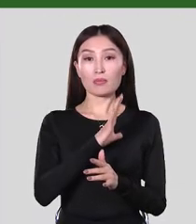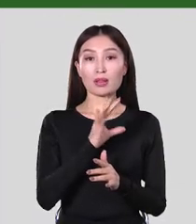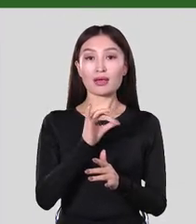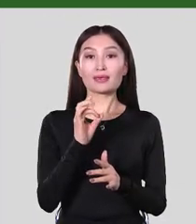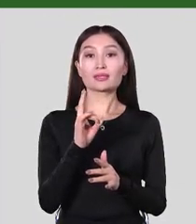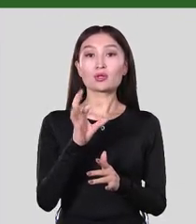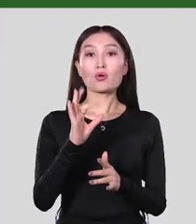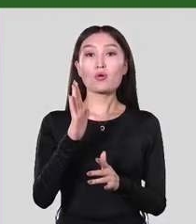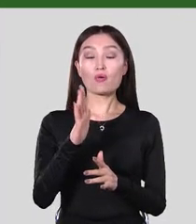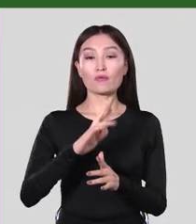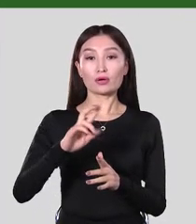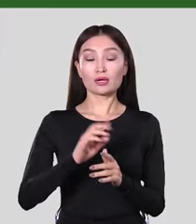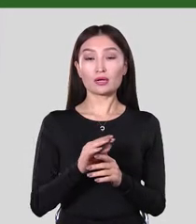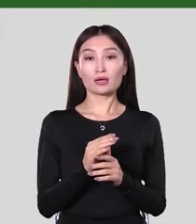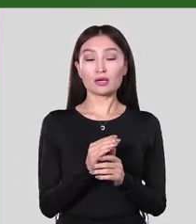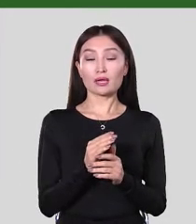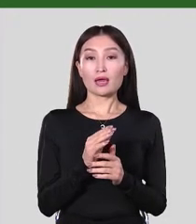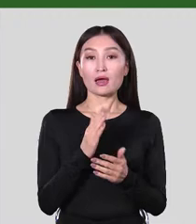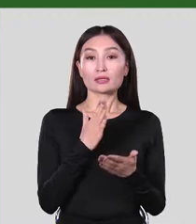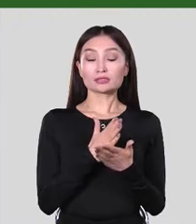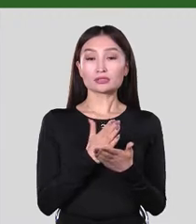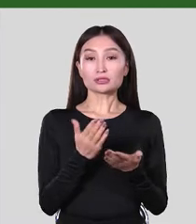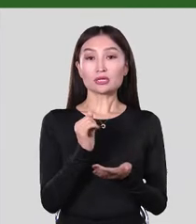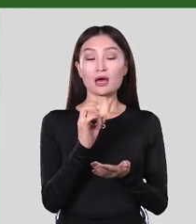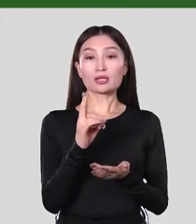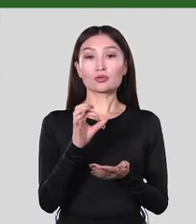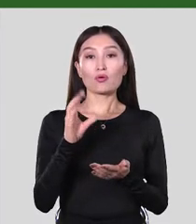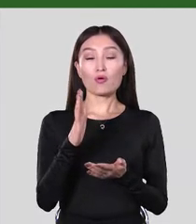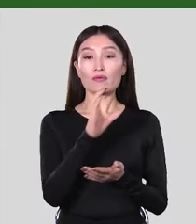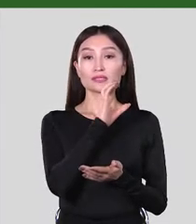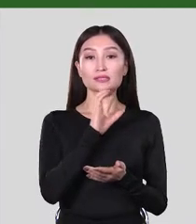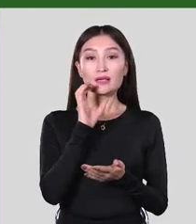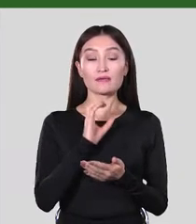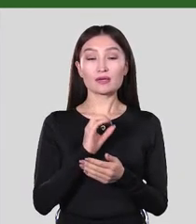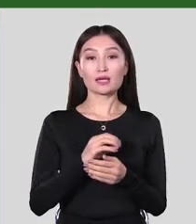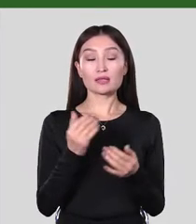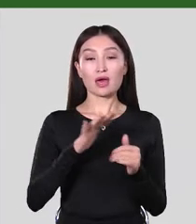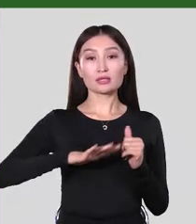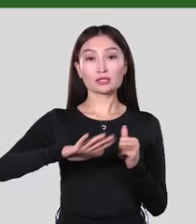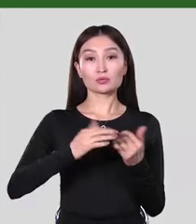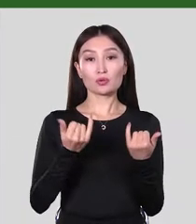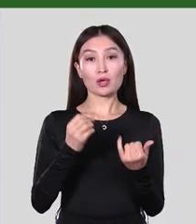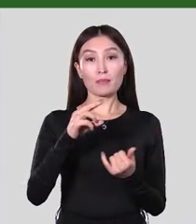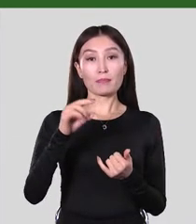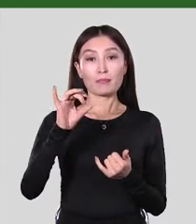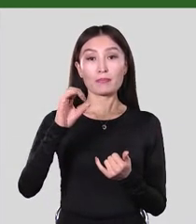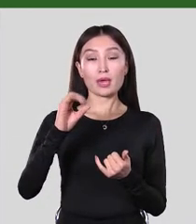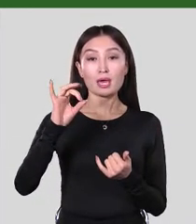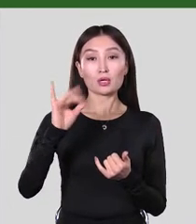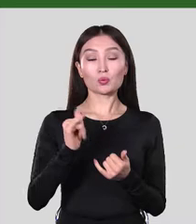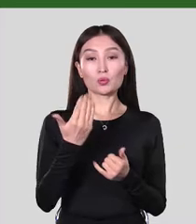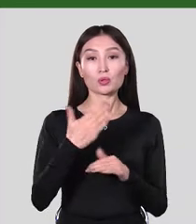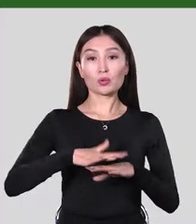инков, находившаяся в Андах, в северной части материка на территории современного Перу. Ее